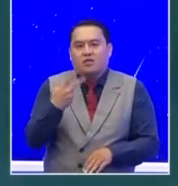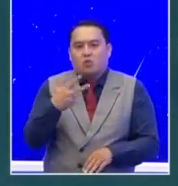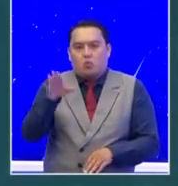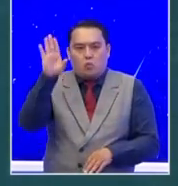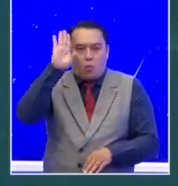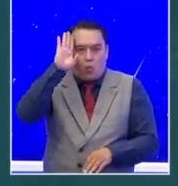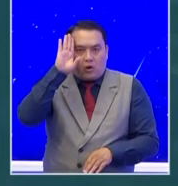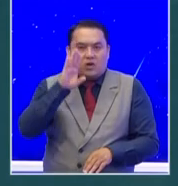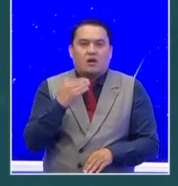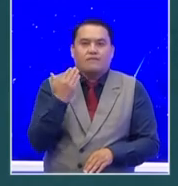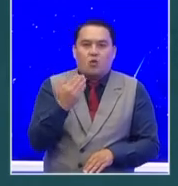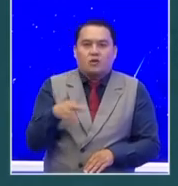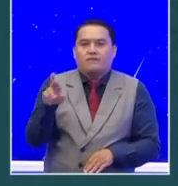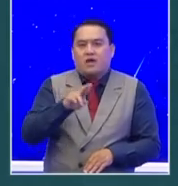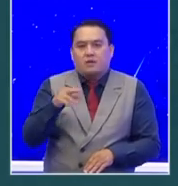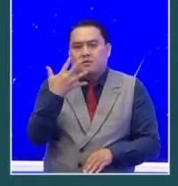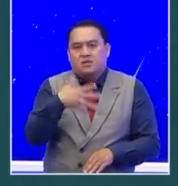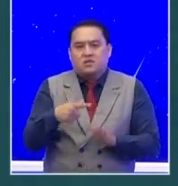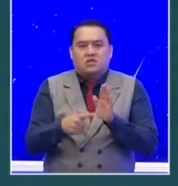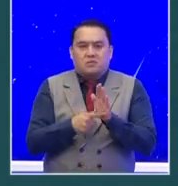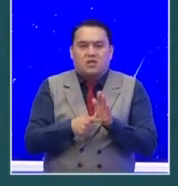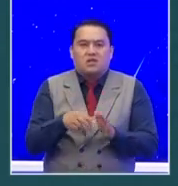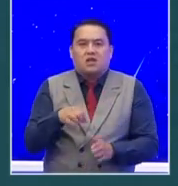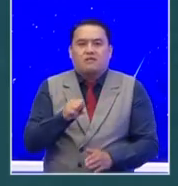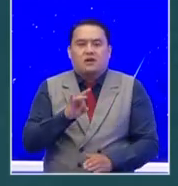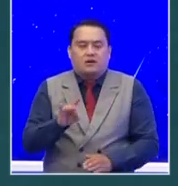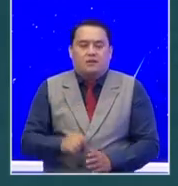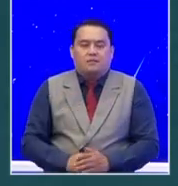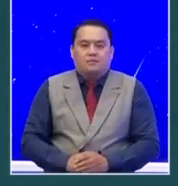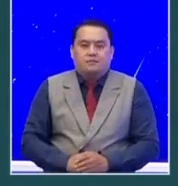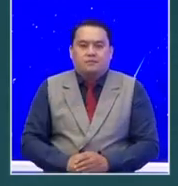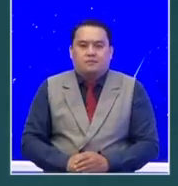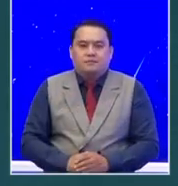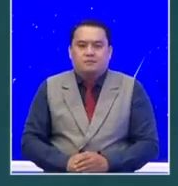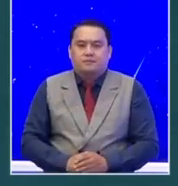мужчина из квинсленда а в январе 57-летний дайвер